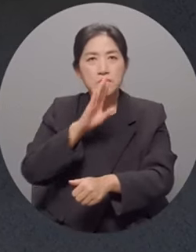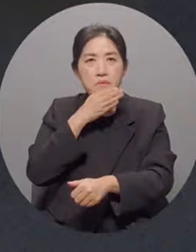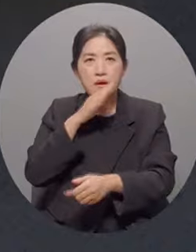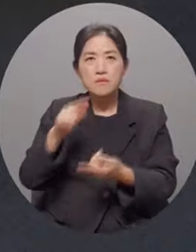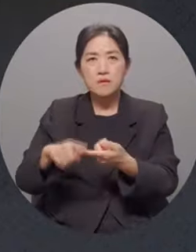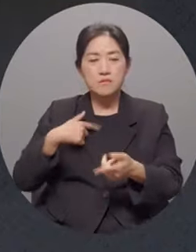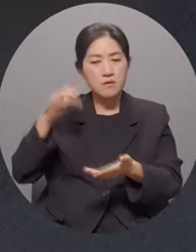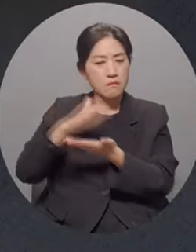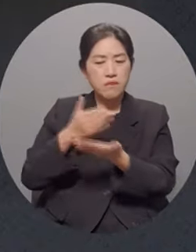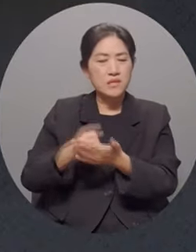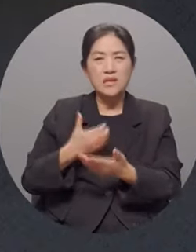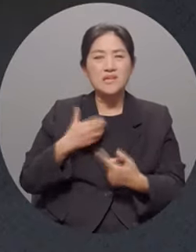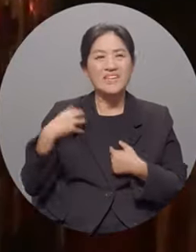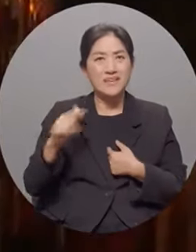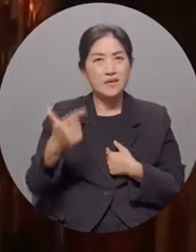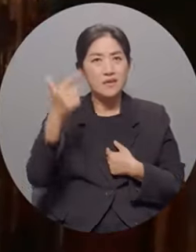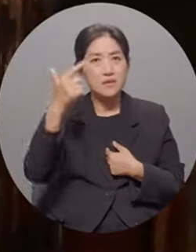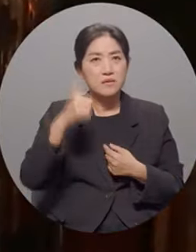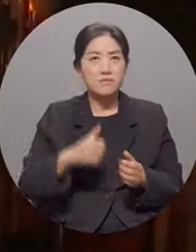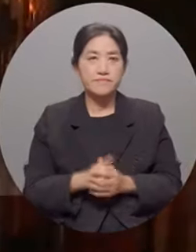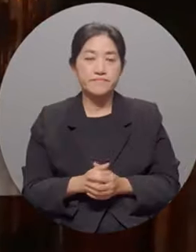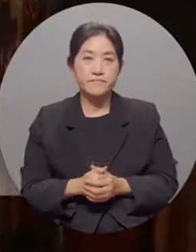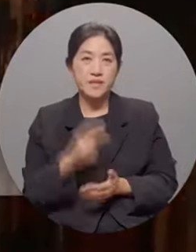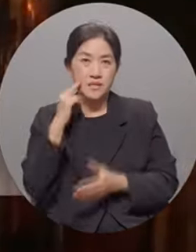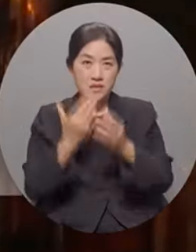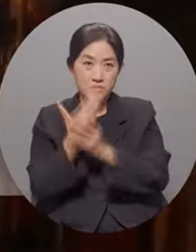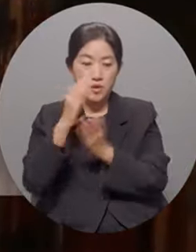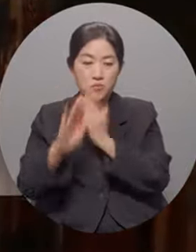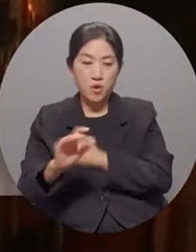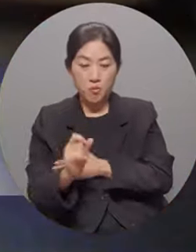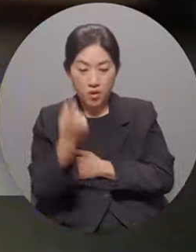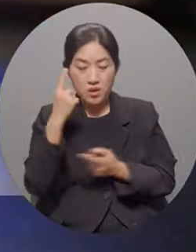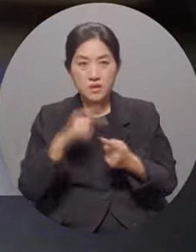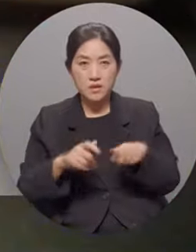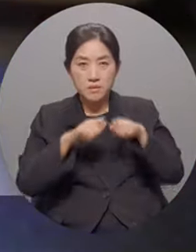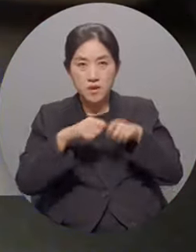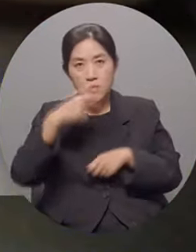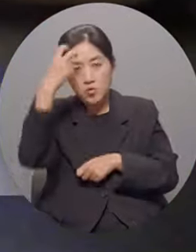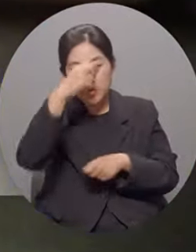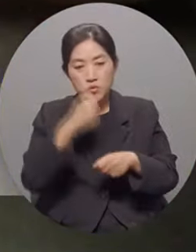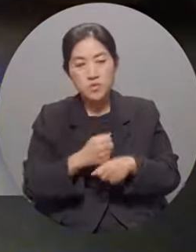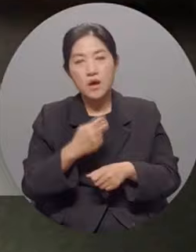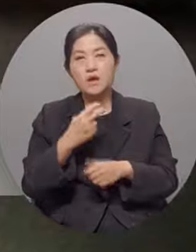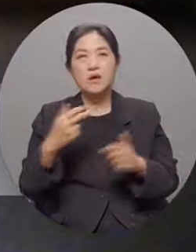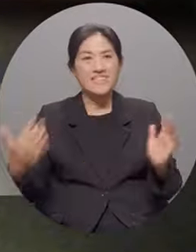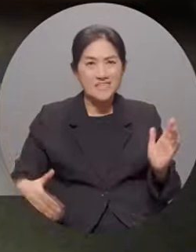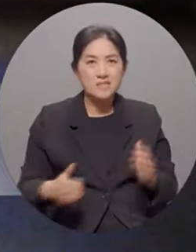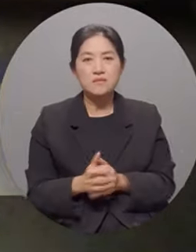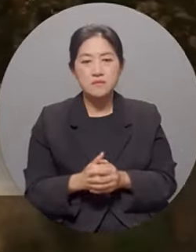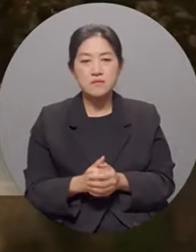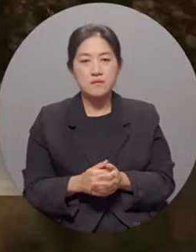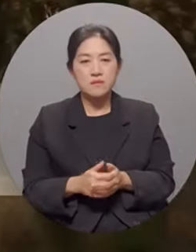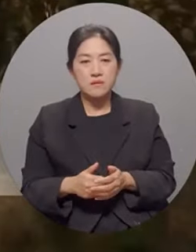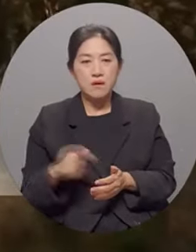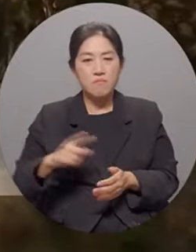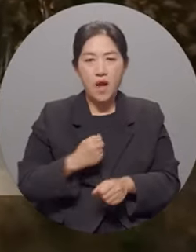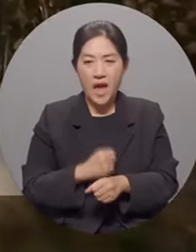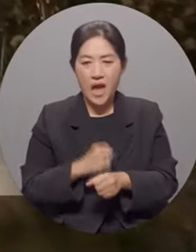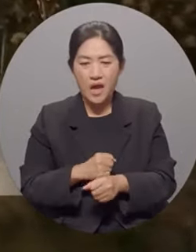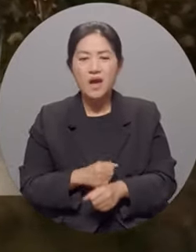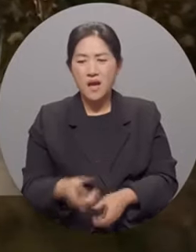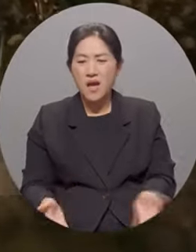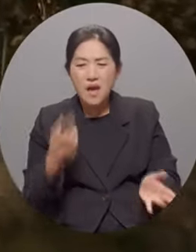맞냐에 대한 건 제가 판단 안 한다고요. 참사 이후 원인에 대한 면밀한 조사와 검토도 하지 않은 채 뭐라도 하라는